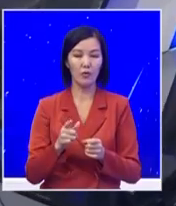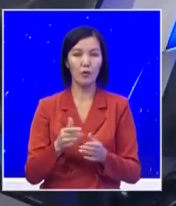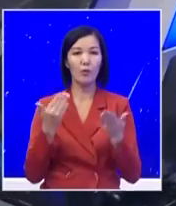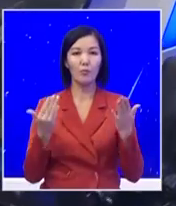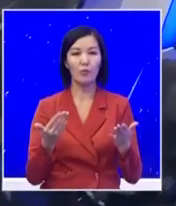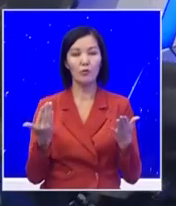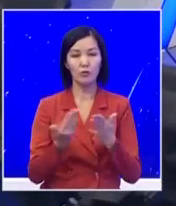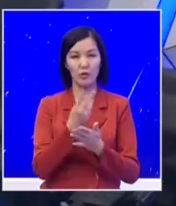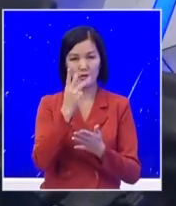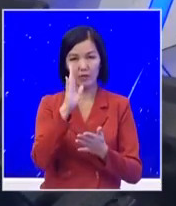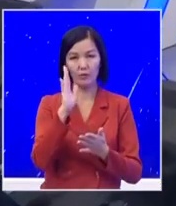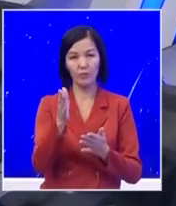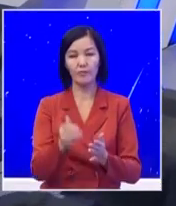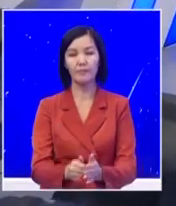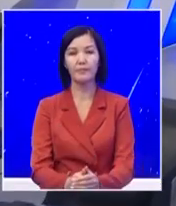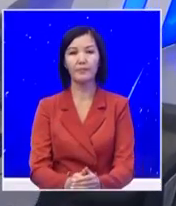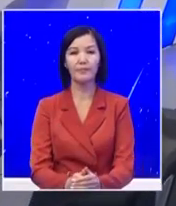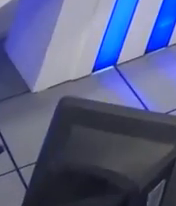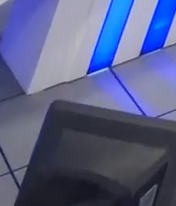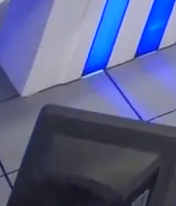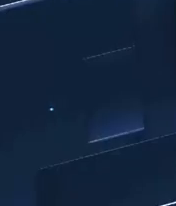Жұмашқызы. Қымбатты көрермен, бүгін көретіндеріңіз.